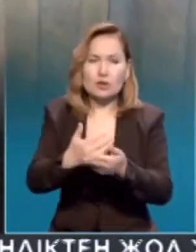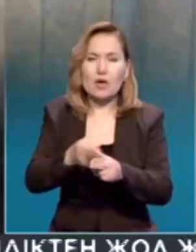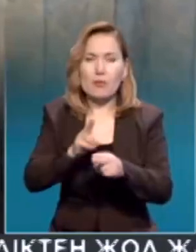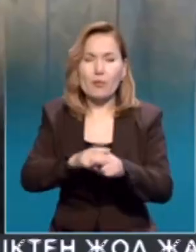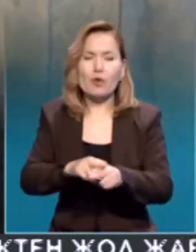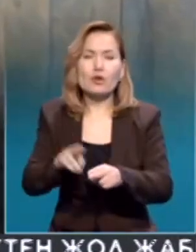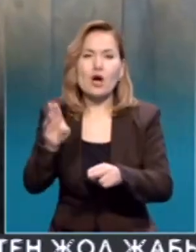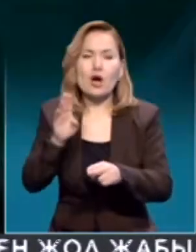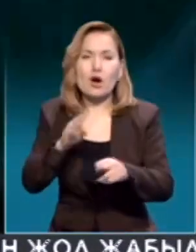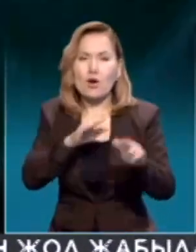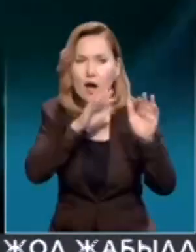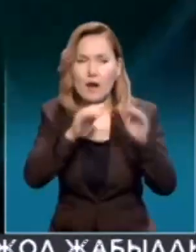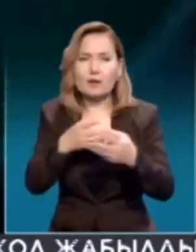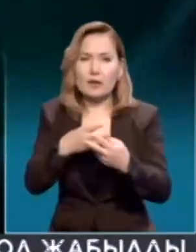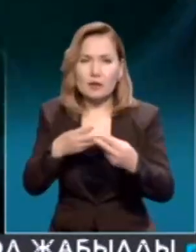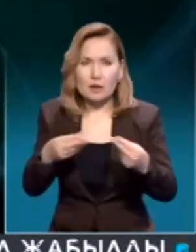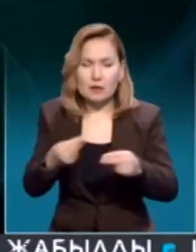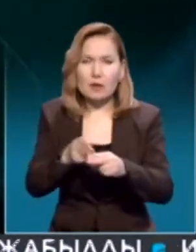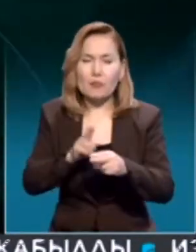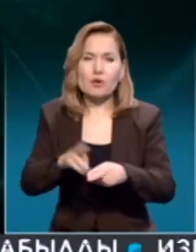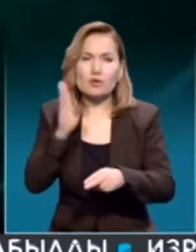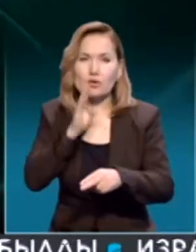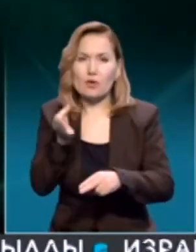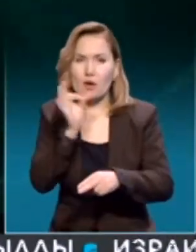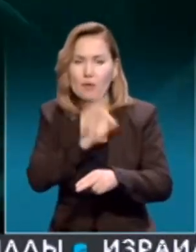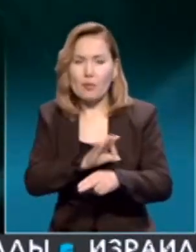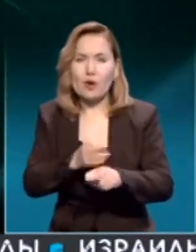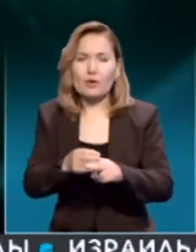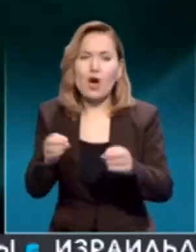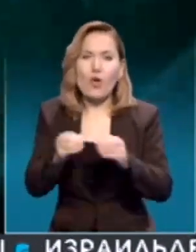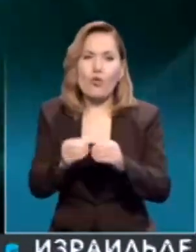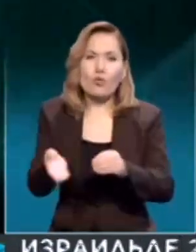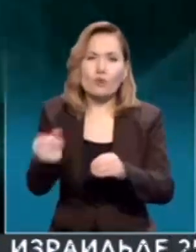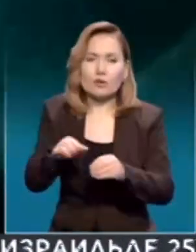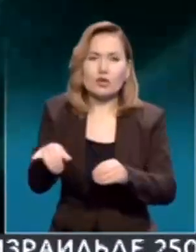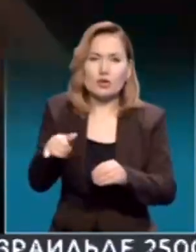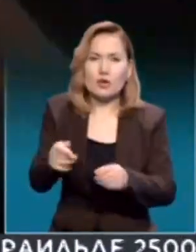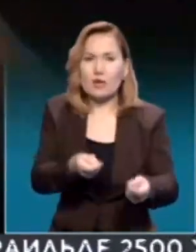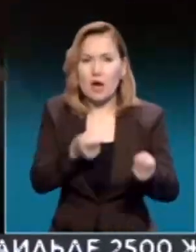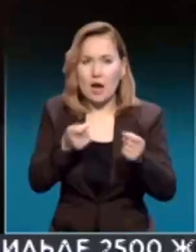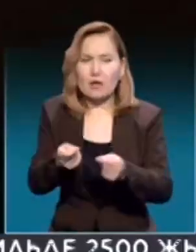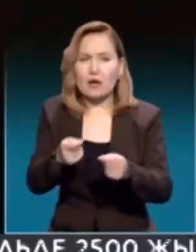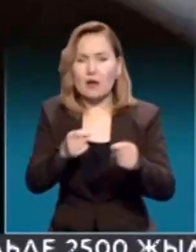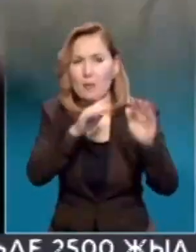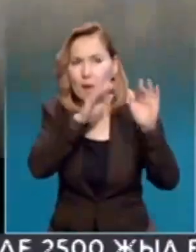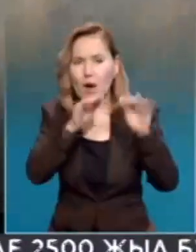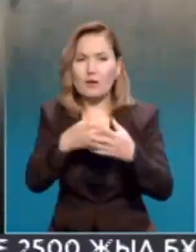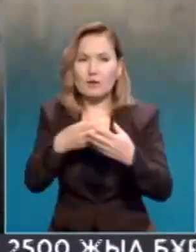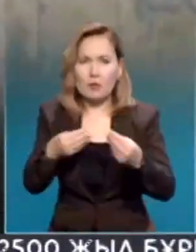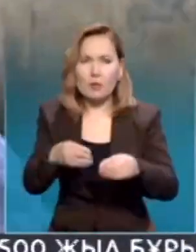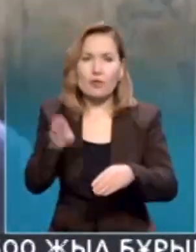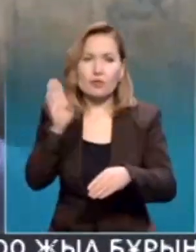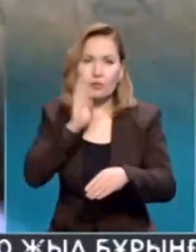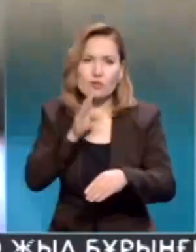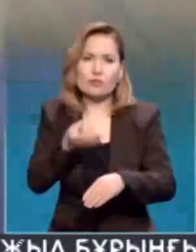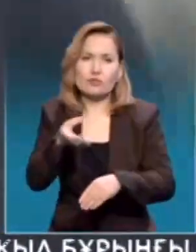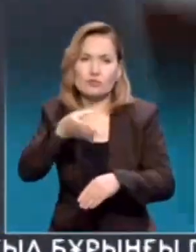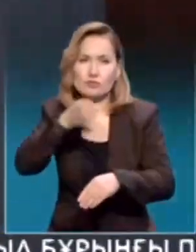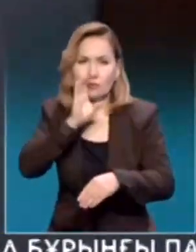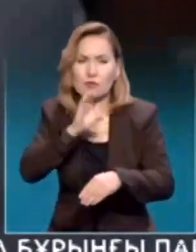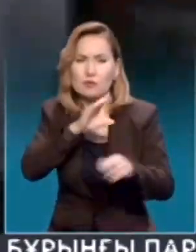саламыз. Сонда біз күні бойы қарды 10 шелек әкеліп ертеміз. Біздің ішетін суымыз осы.